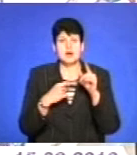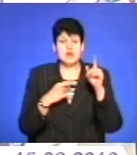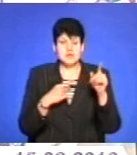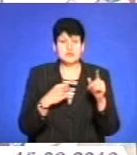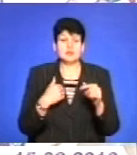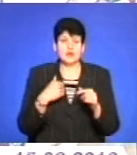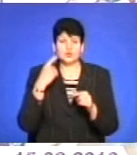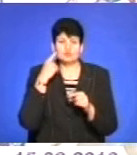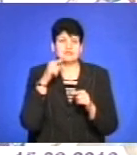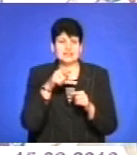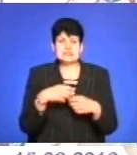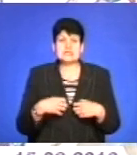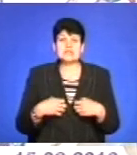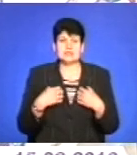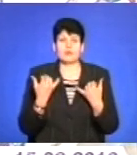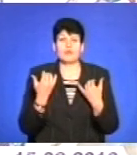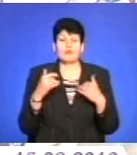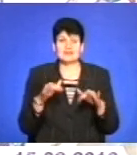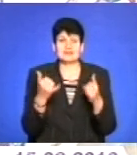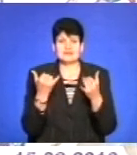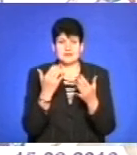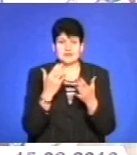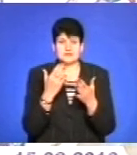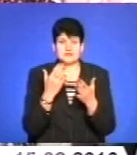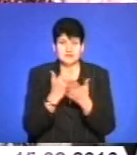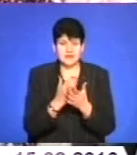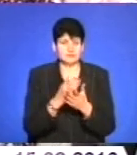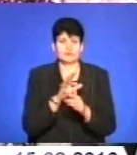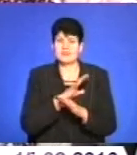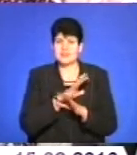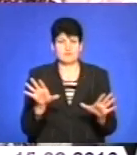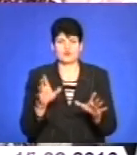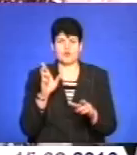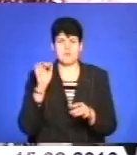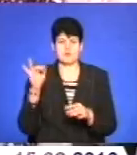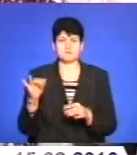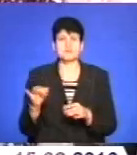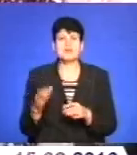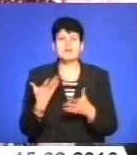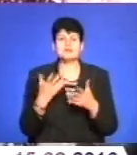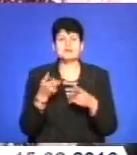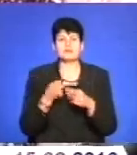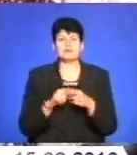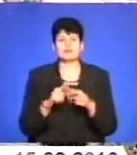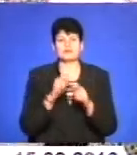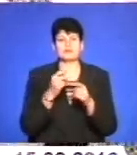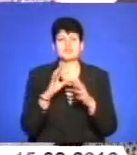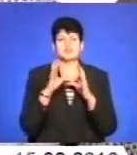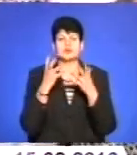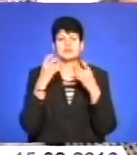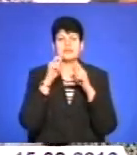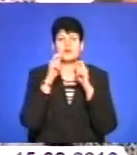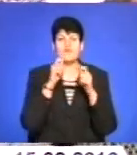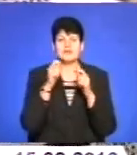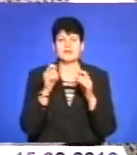тих страшних подій, які там є, немає, не було б. Презентація проходила у Міжнародний день дарування книги, а тому